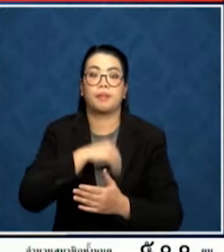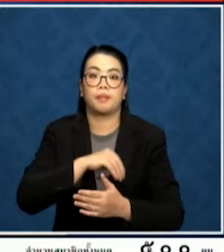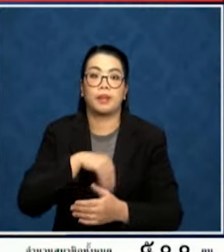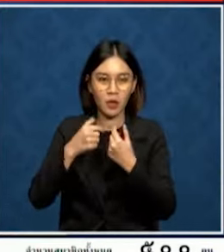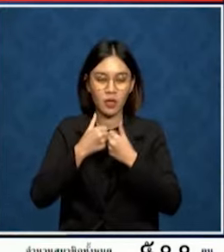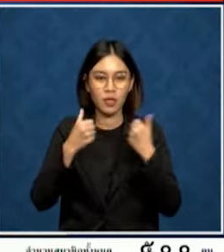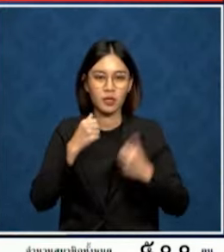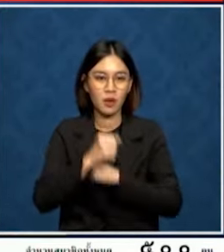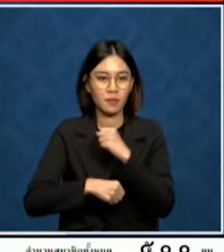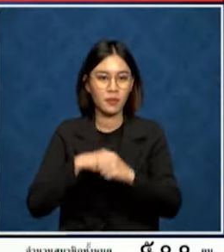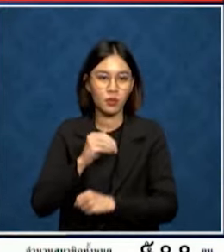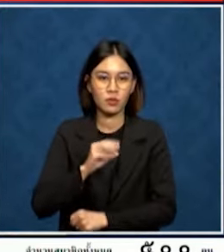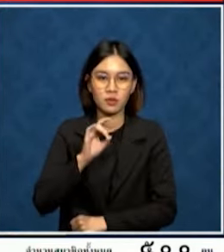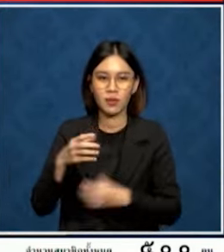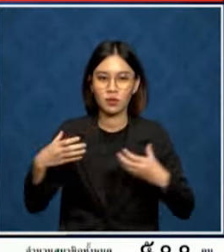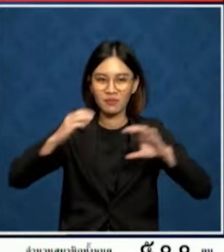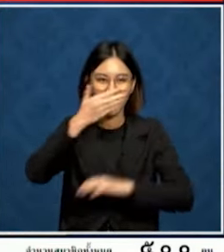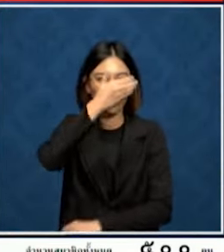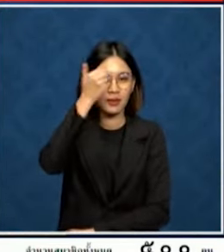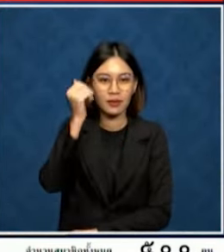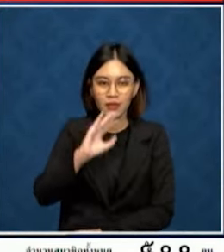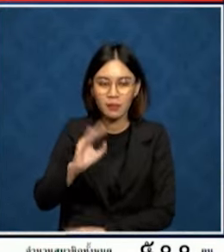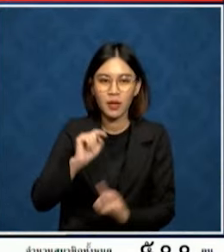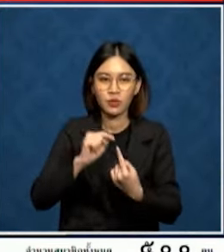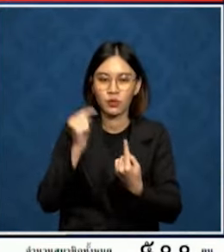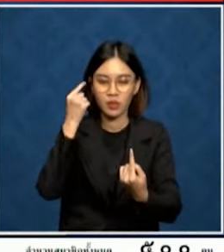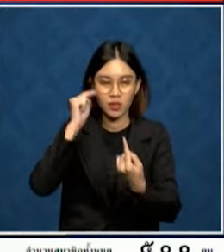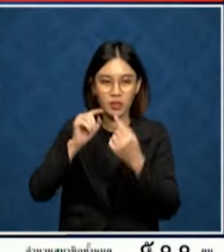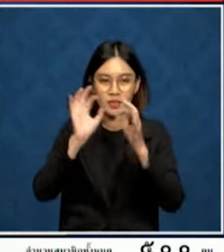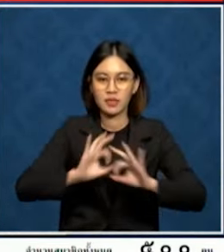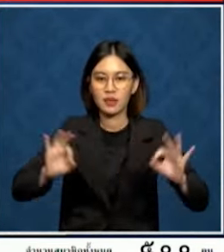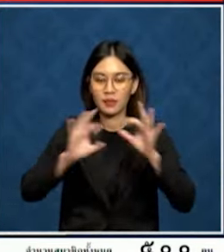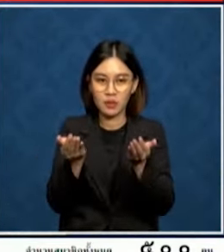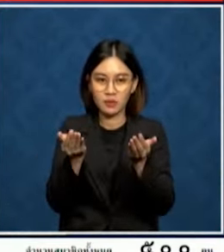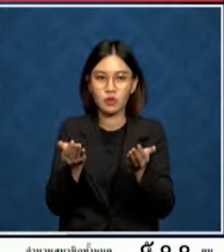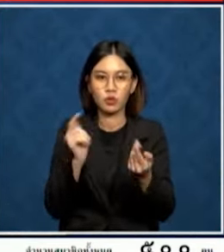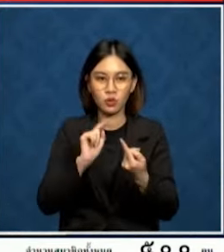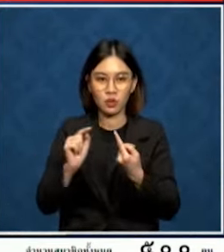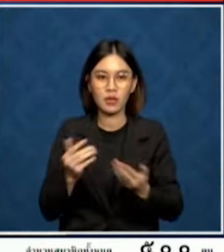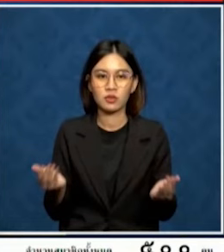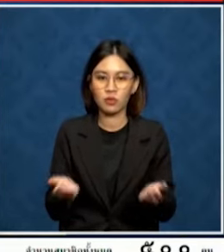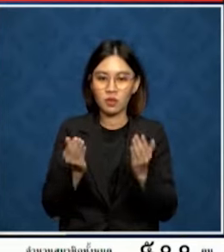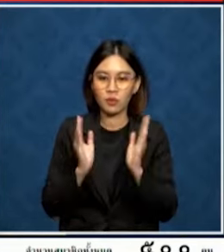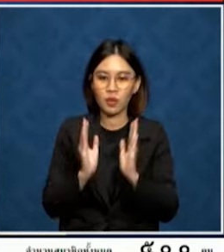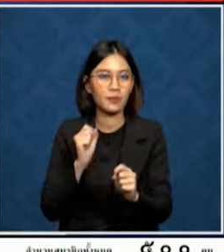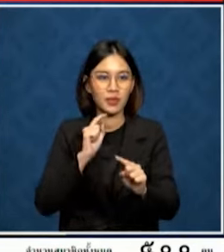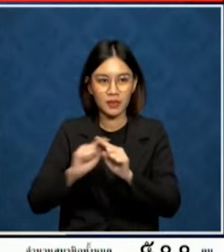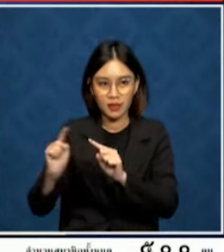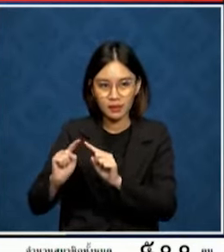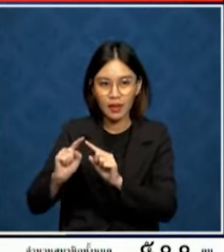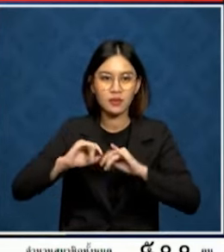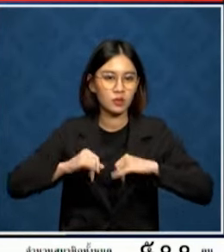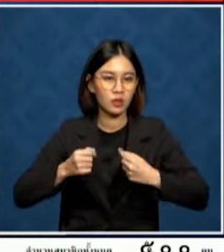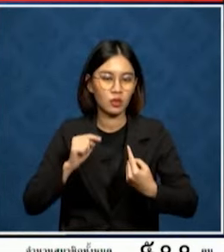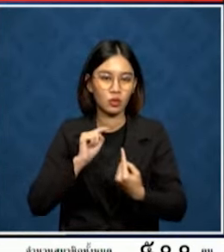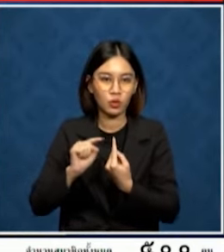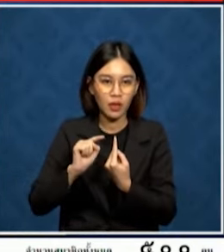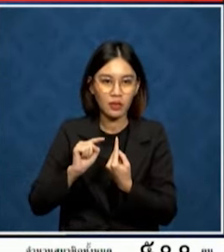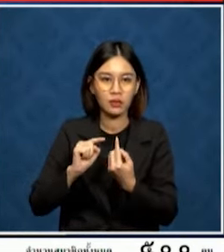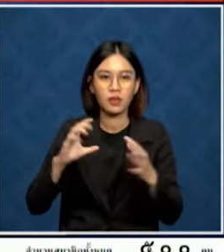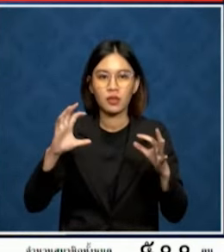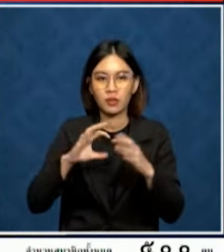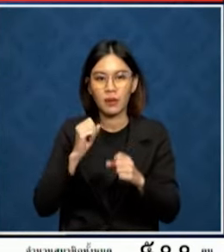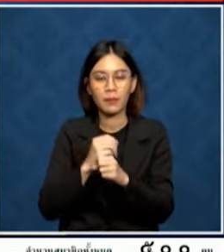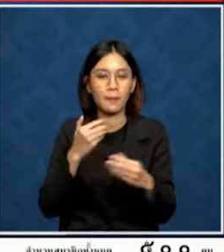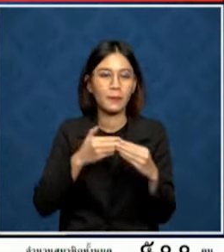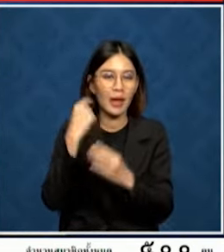4,300 ล้านบาทครับรัฐบาลก็ไม่ได้ลืมที่จะให้ความสำคัญในเรื่องของการผลักดันส่งเสริมให้ผู้ประกอบการเนี่ยโดยเฉพาะผู้ประกอบการน